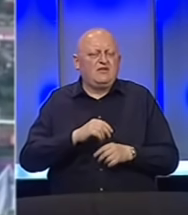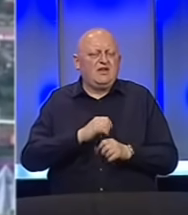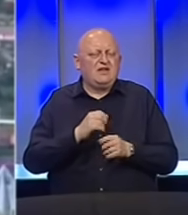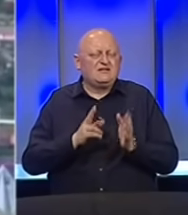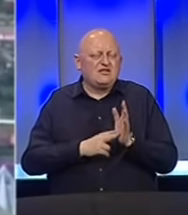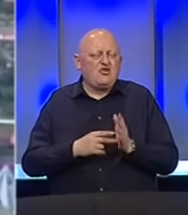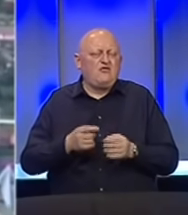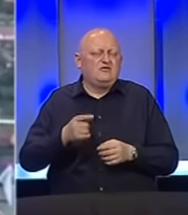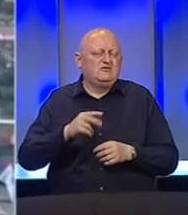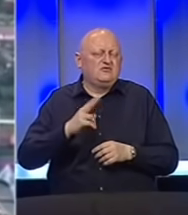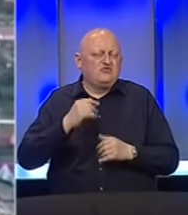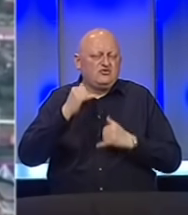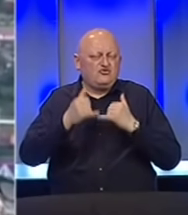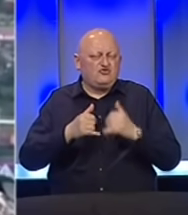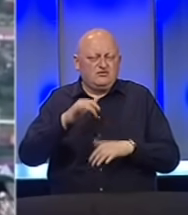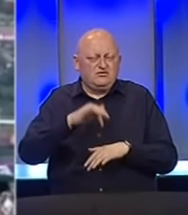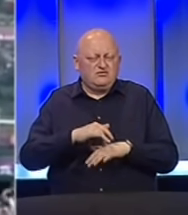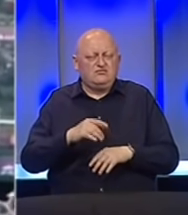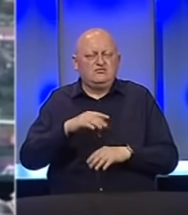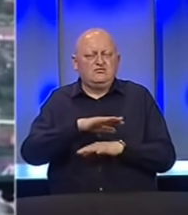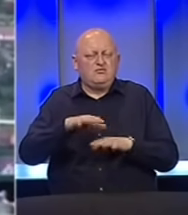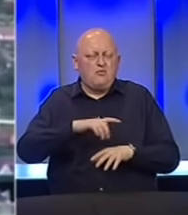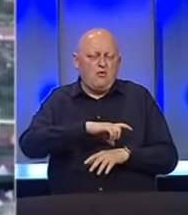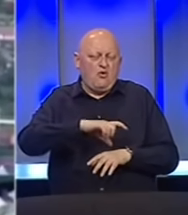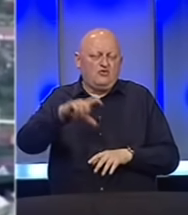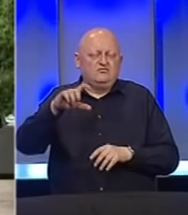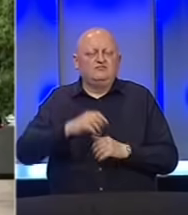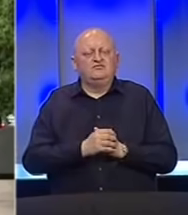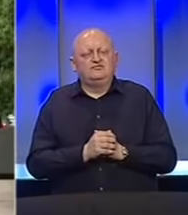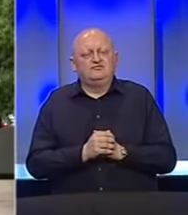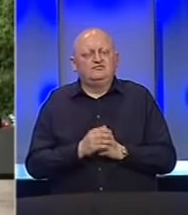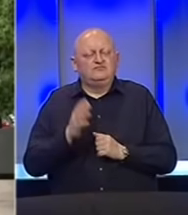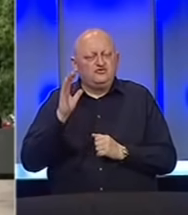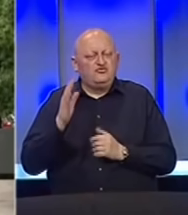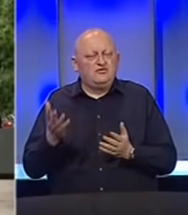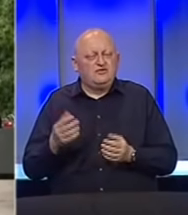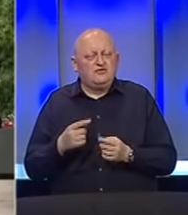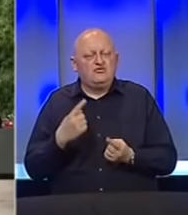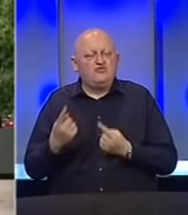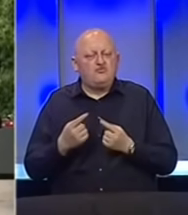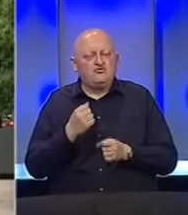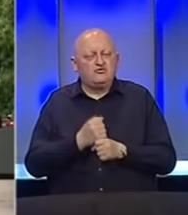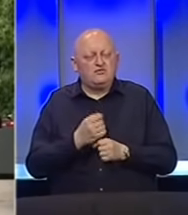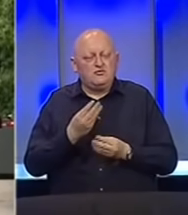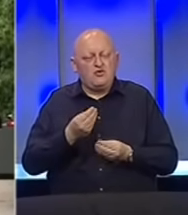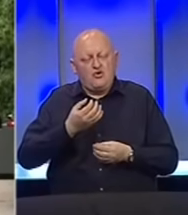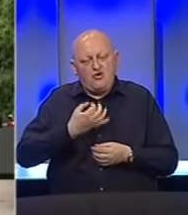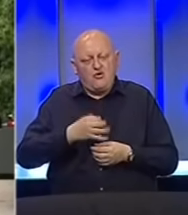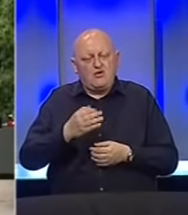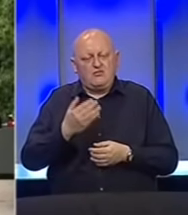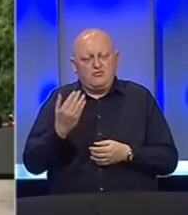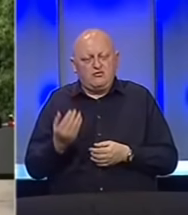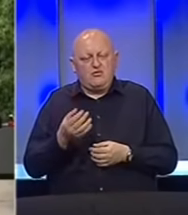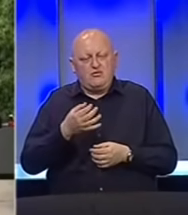i ostale turističke destinacije na Jadranskoj obali. Čuli ste, uslovi za rad mnogo bolji,